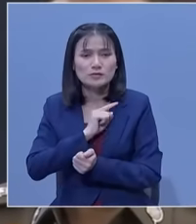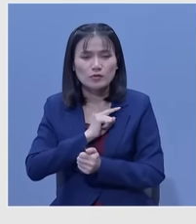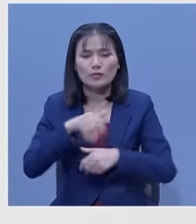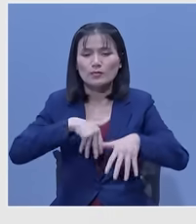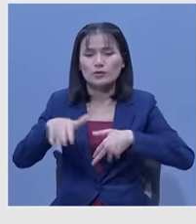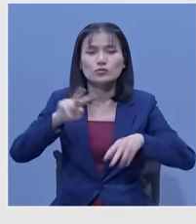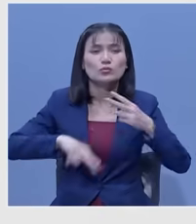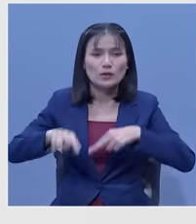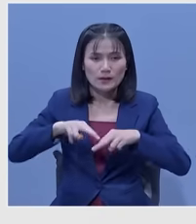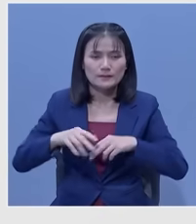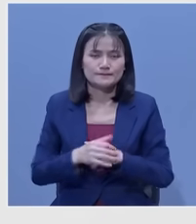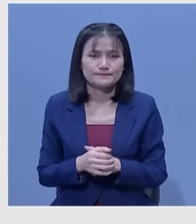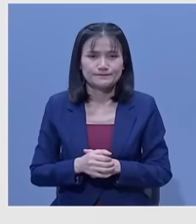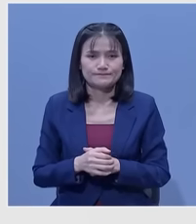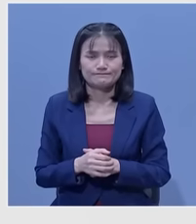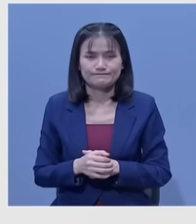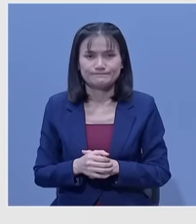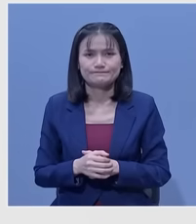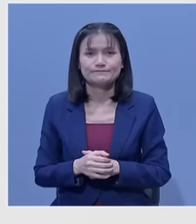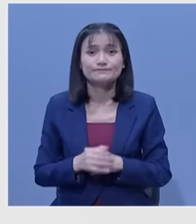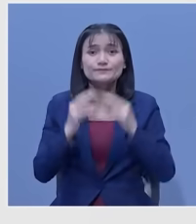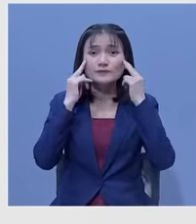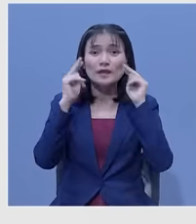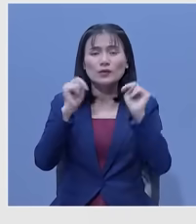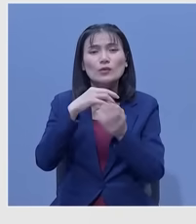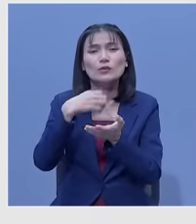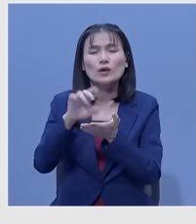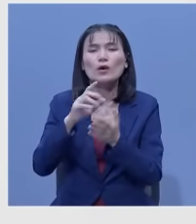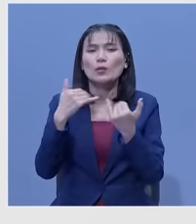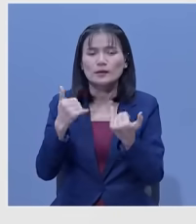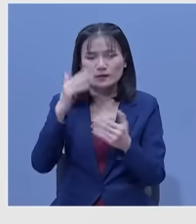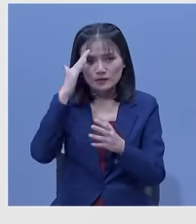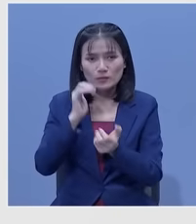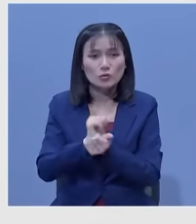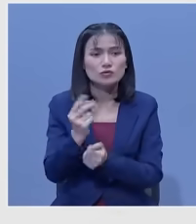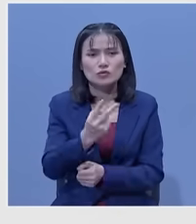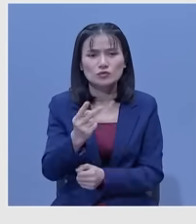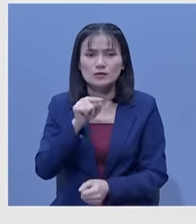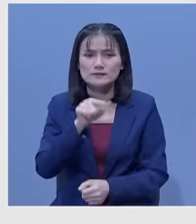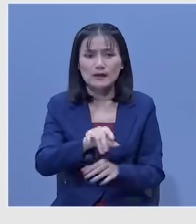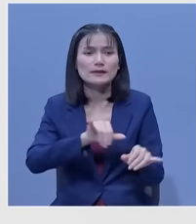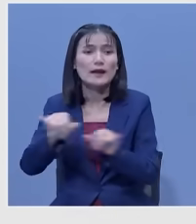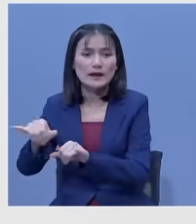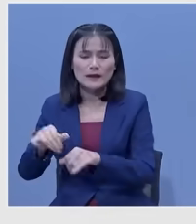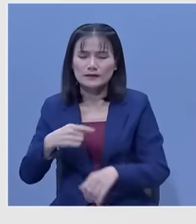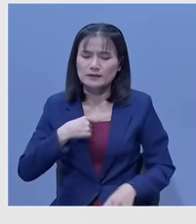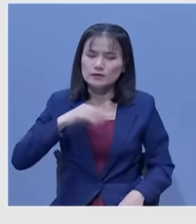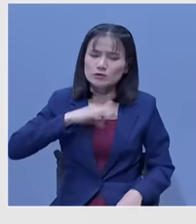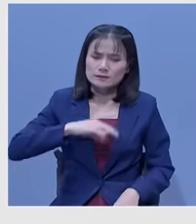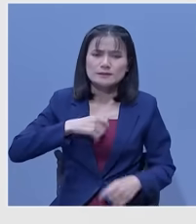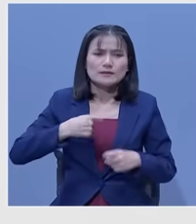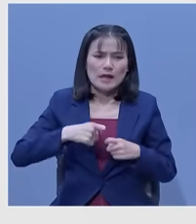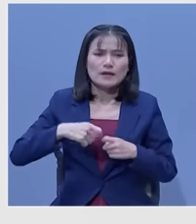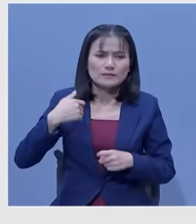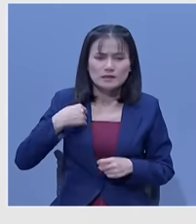ชนครับและนายกบอกด้วยนะคะว่าการเซ็นคำสั่งย้ายตำรวจทั้ง 2นายเป็นเรื่องยากนะคะแล้วก็ไม่